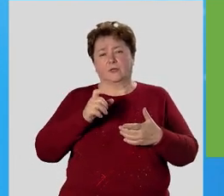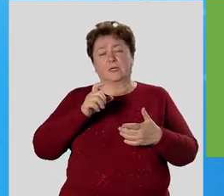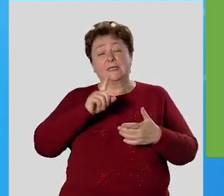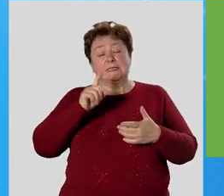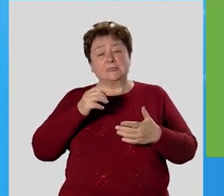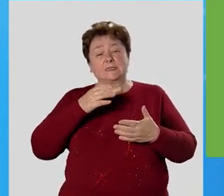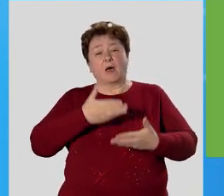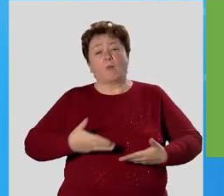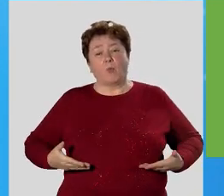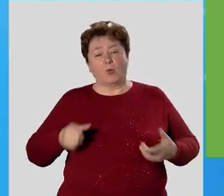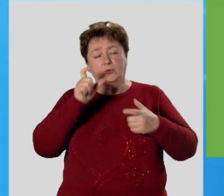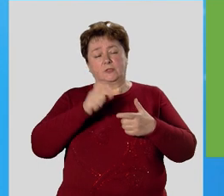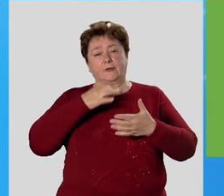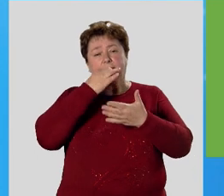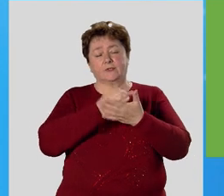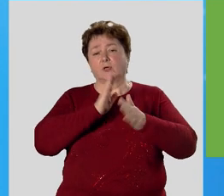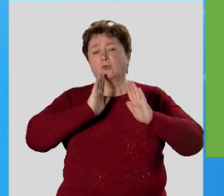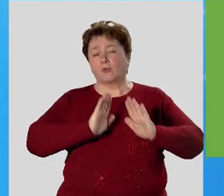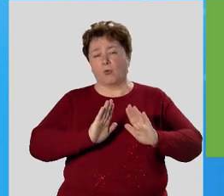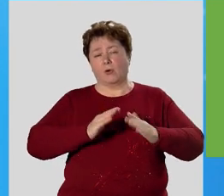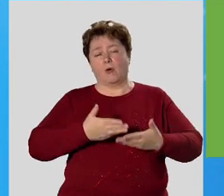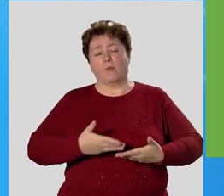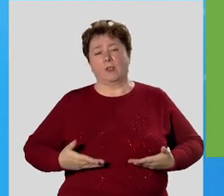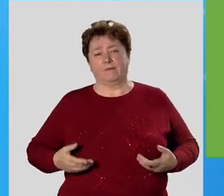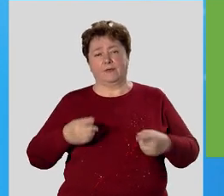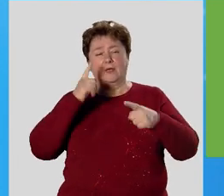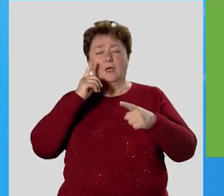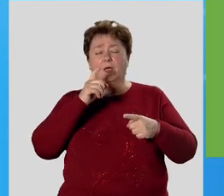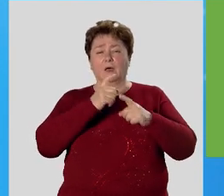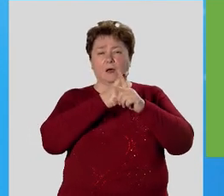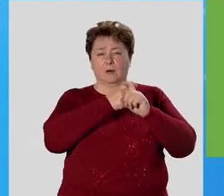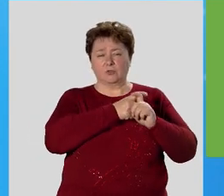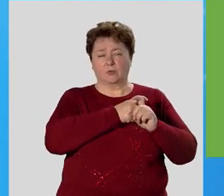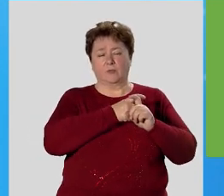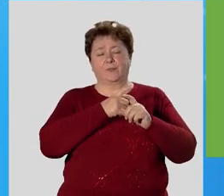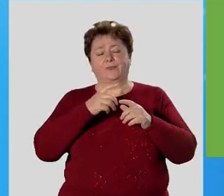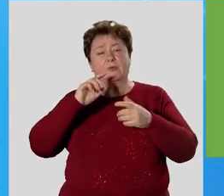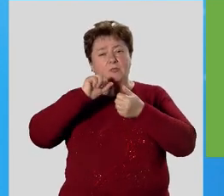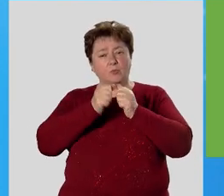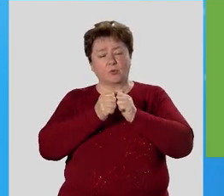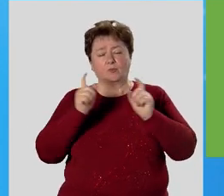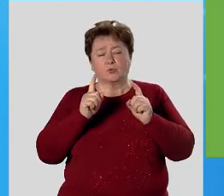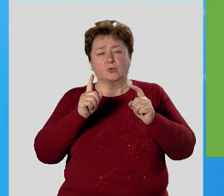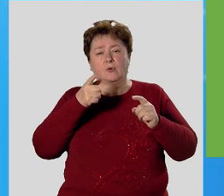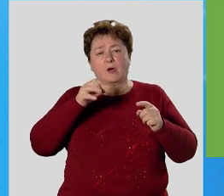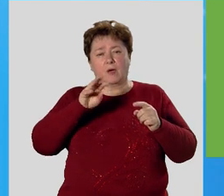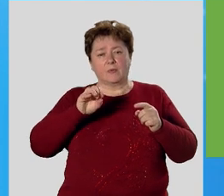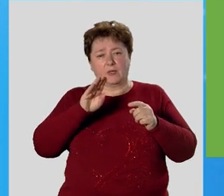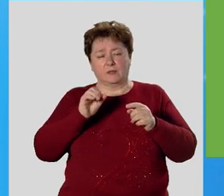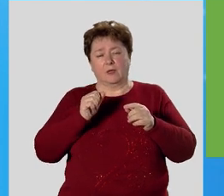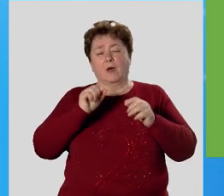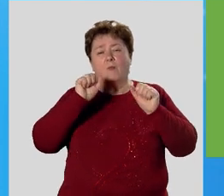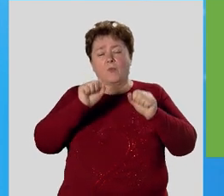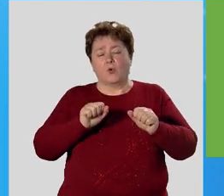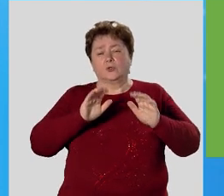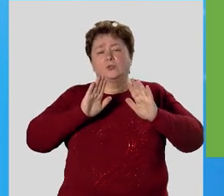пол человека отвечают только половые хромосомы. Запомним, что в гамете